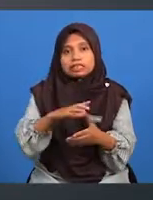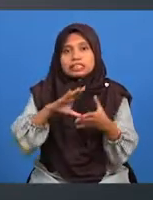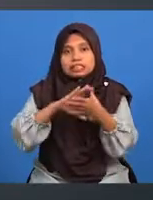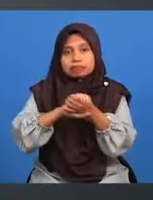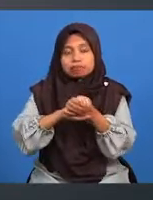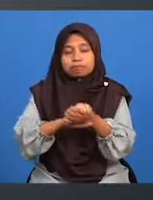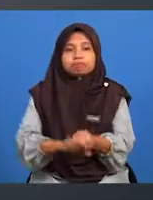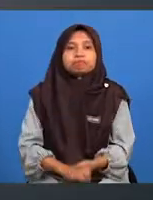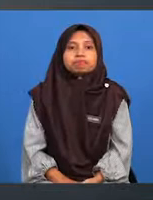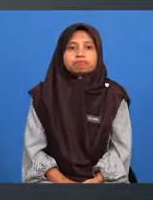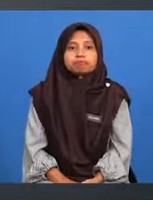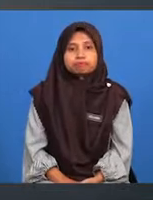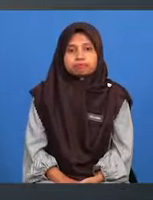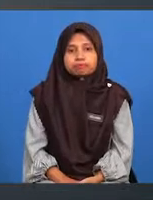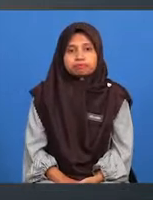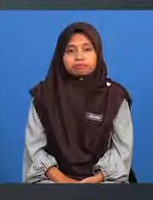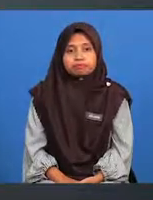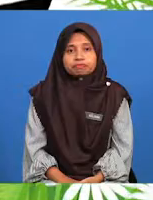ijab dan qabul.